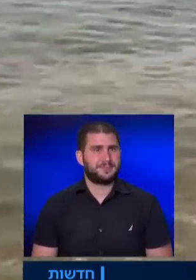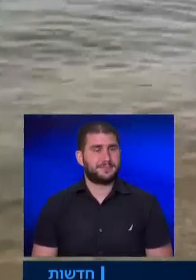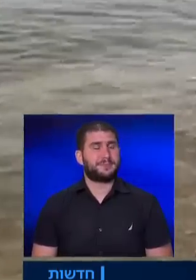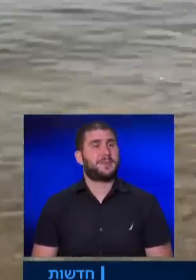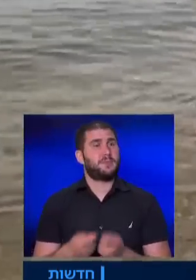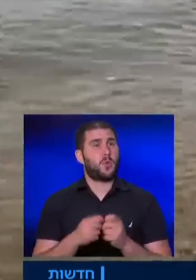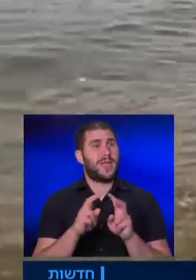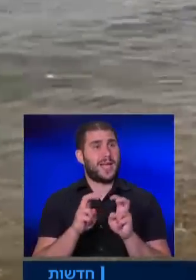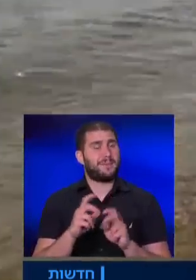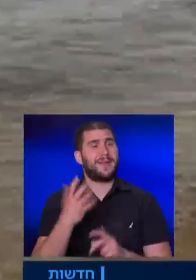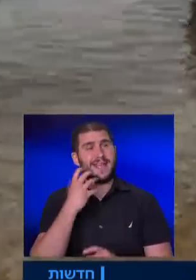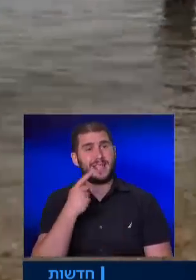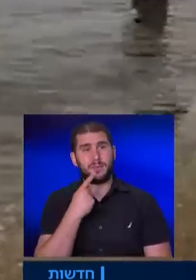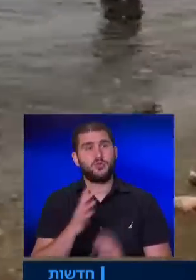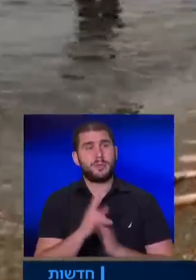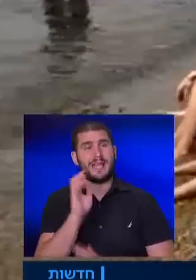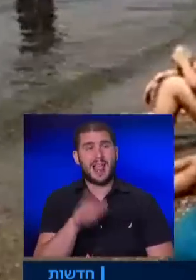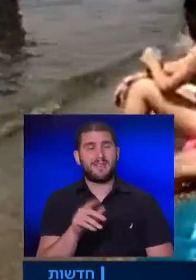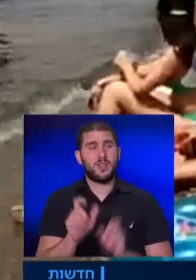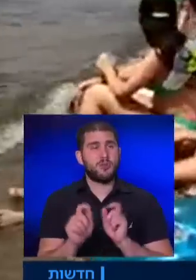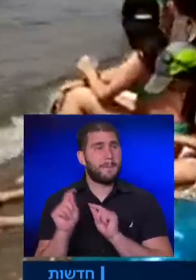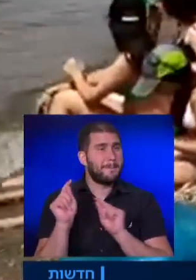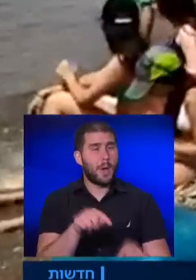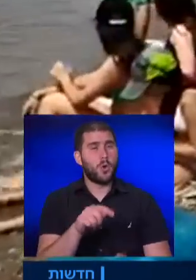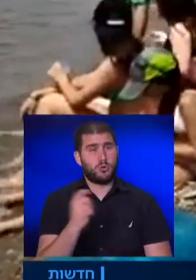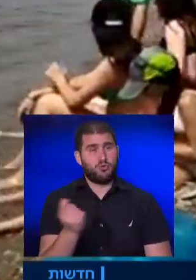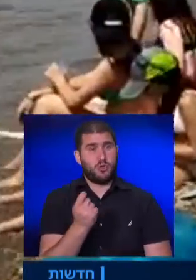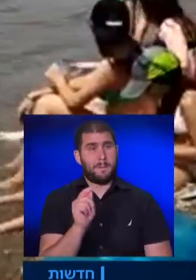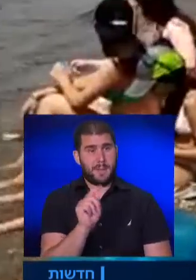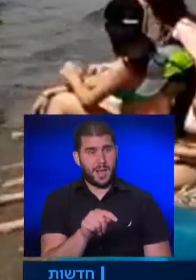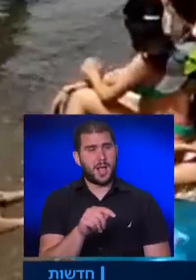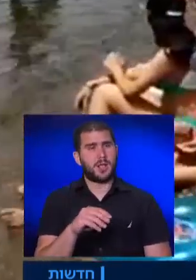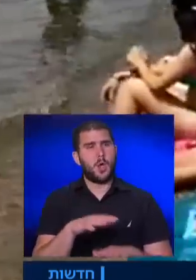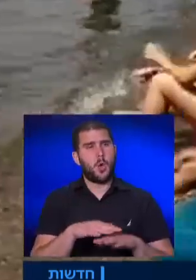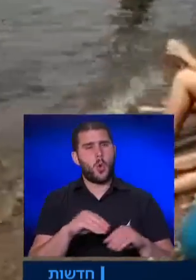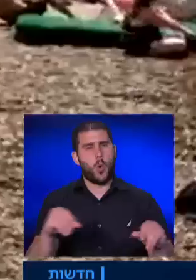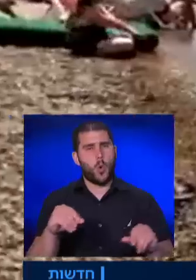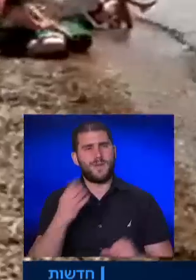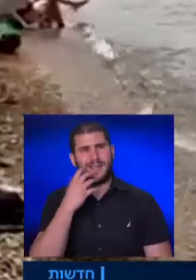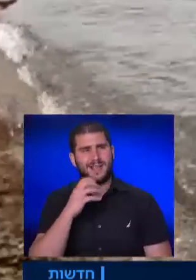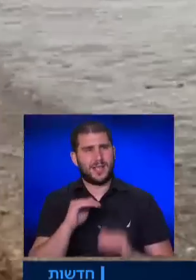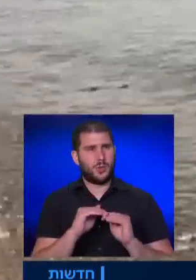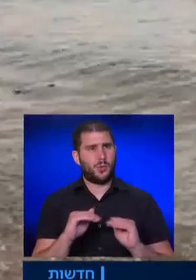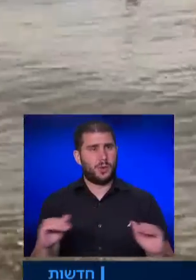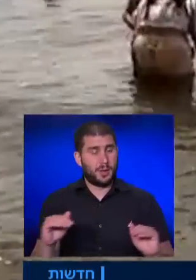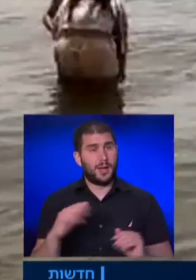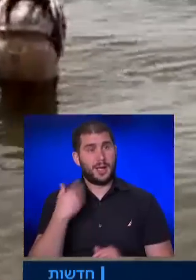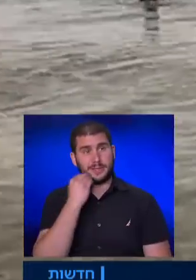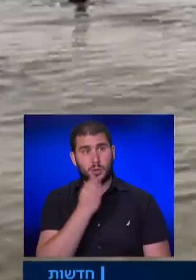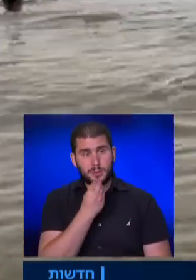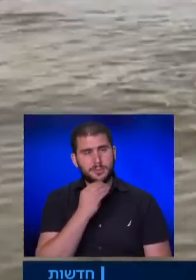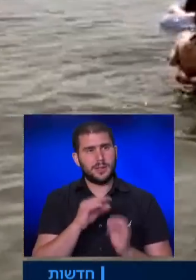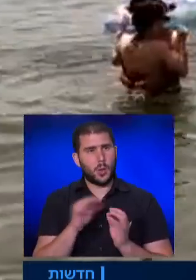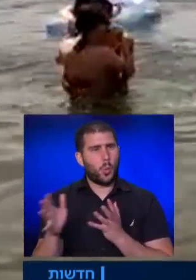מאיגוד ערים כנרת נמסר על 12,000 נופשים שהגיעו השבת אל חופי כנרת השקטים. אחר הצהריים